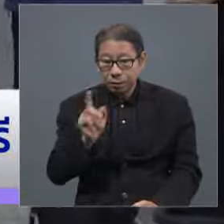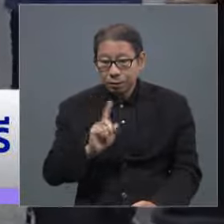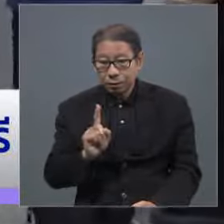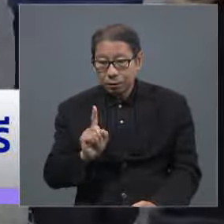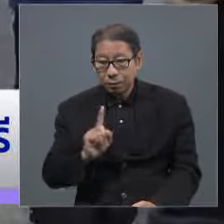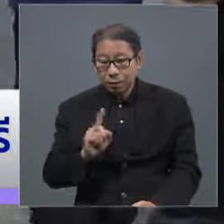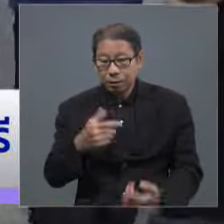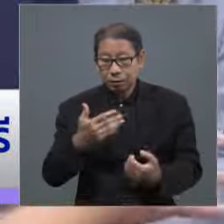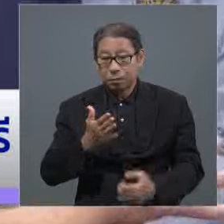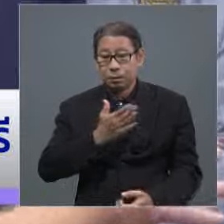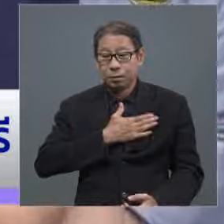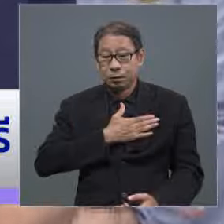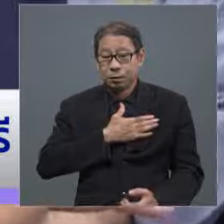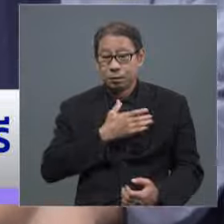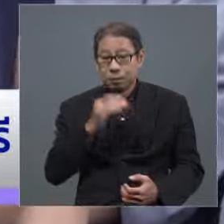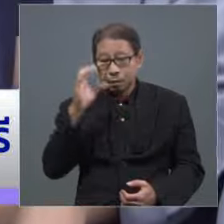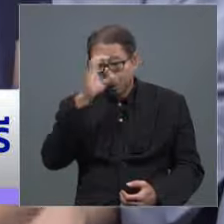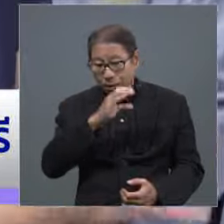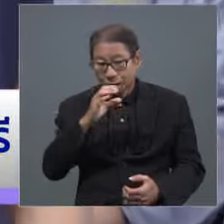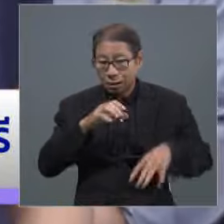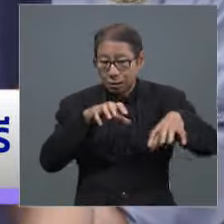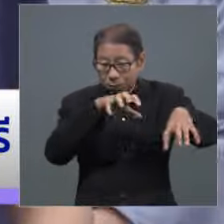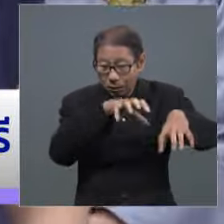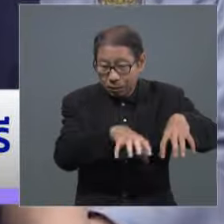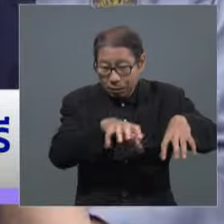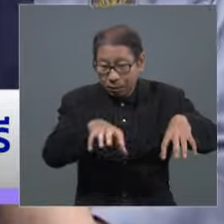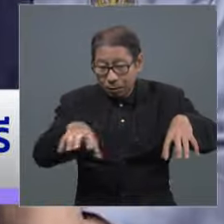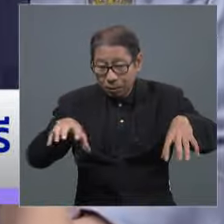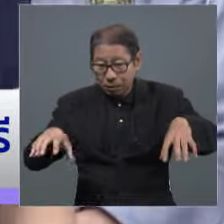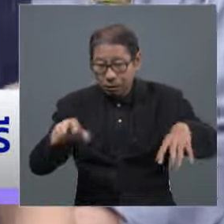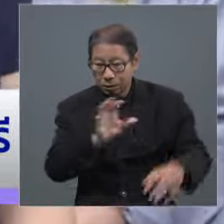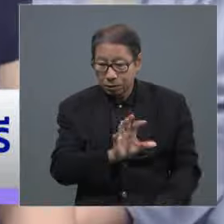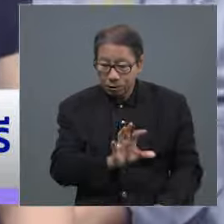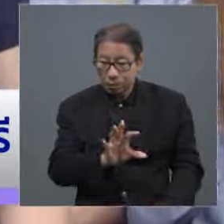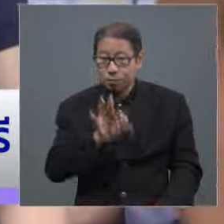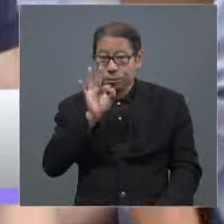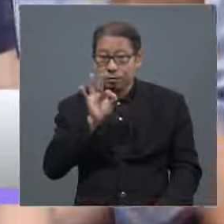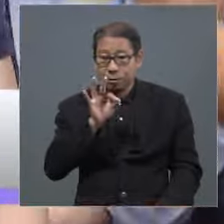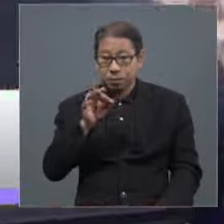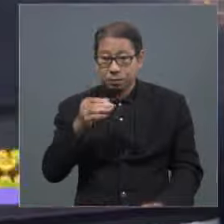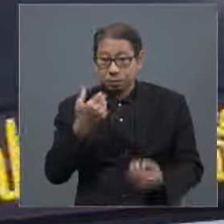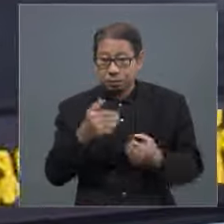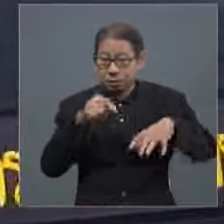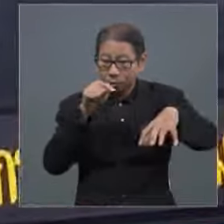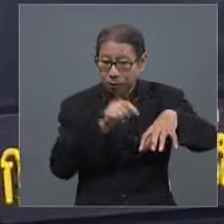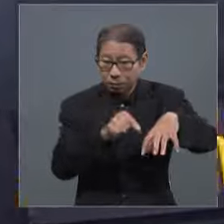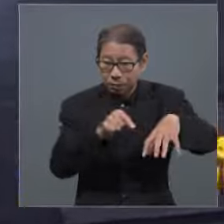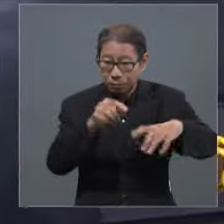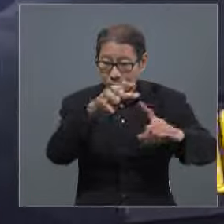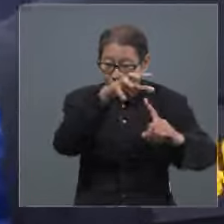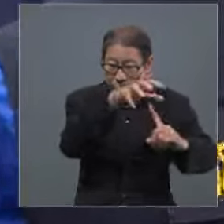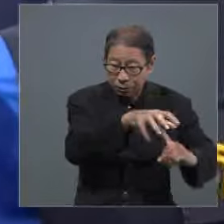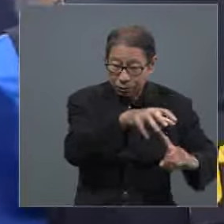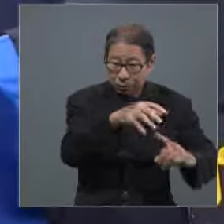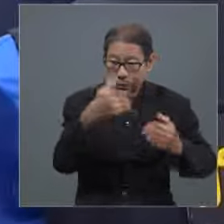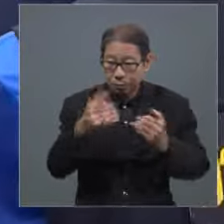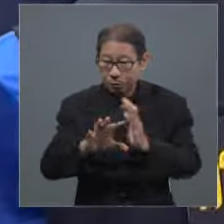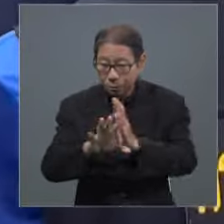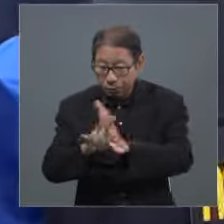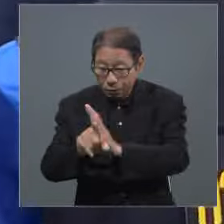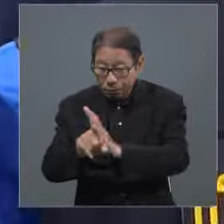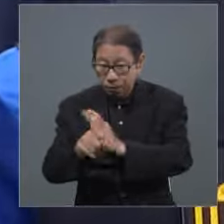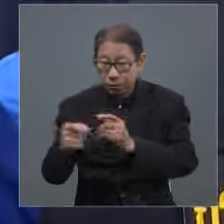ของฝั่งเราก็คือหาบรรดาทำเลที่ตั้งทั้งหลายเนี่ยเป็นช้อยส์ให้เขาเลือกนะครับก็จะเป็นสถานที่โซนพัทยาแล้วก็อุตภเปาเดี๋ยว